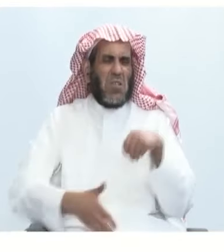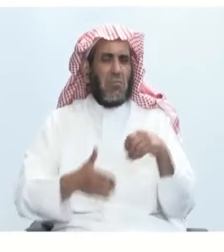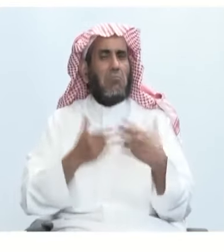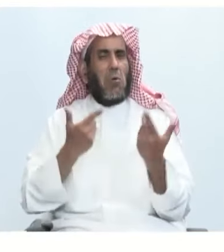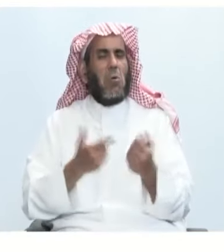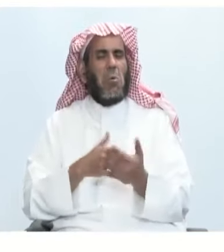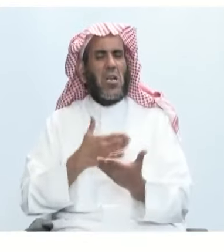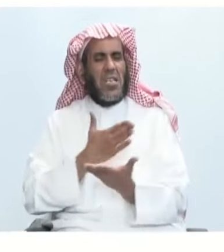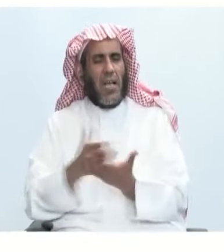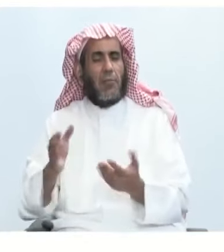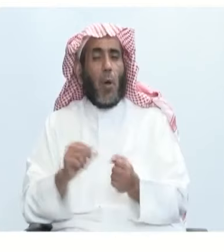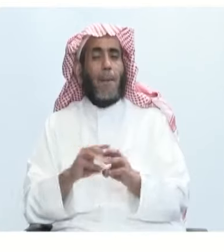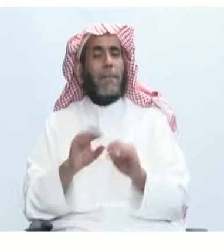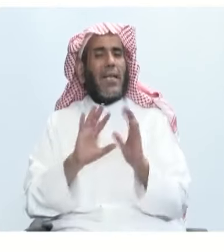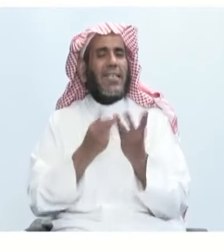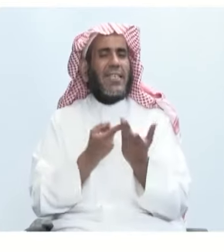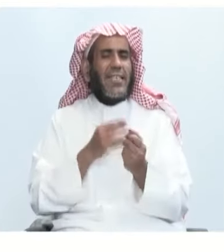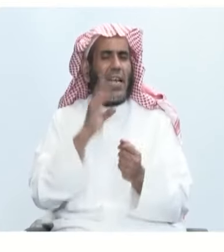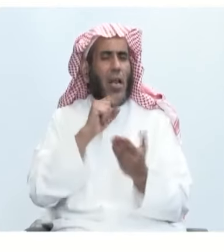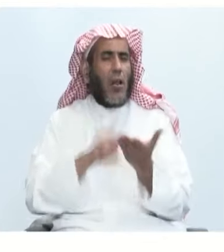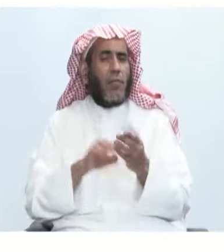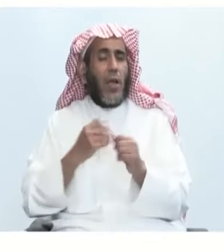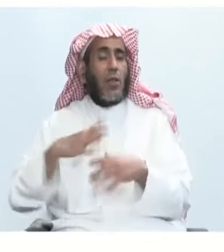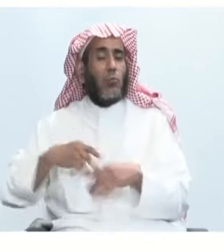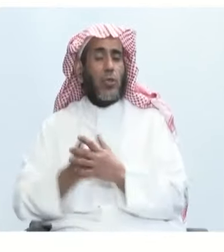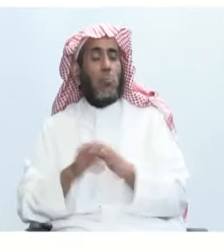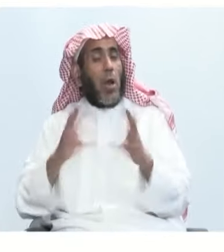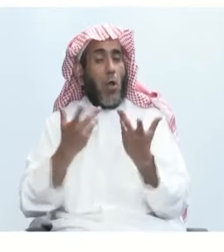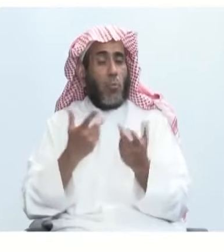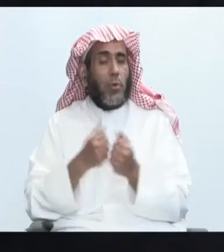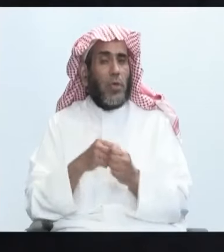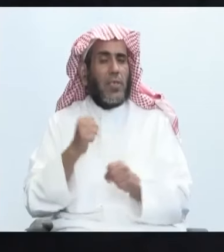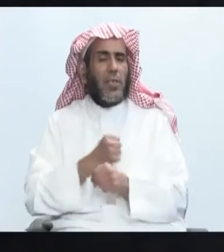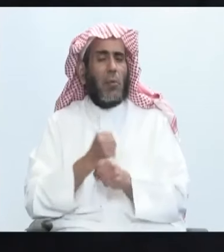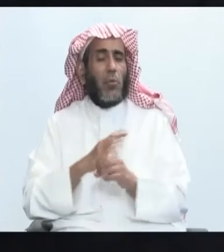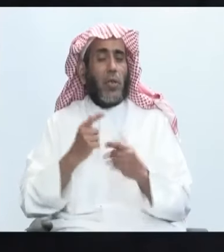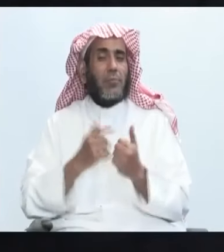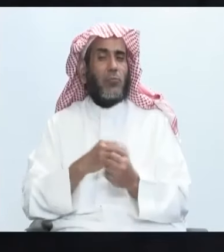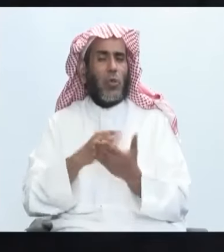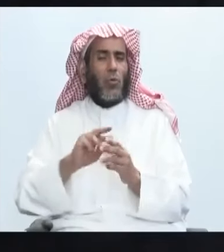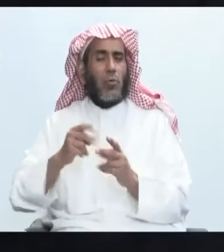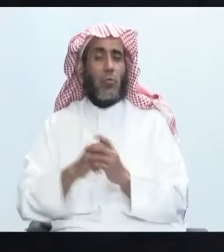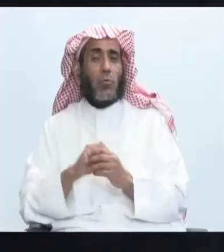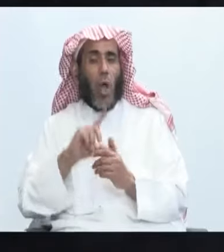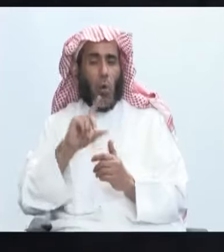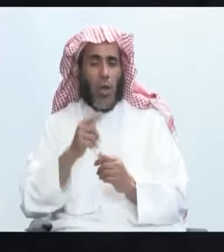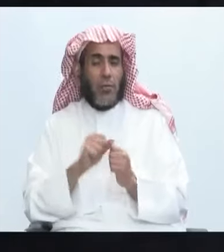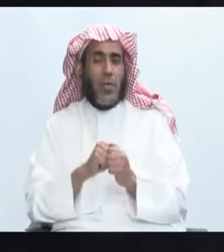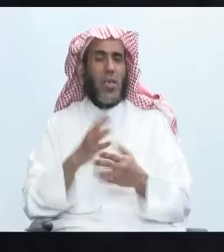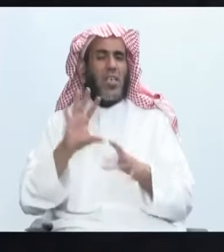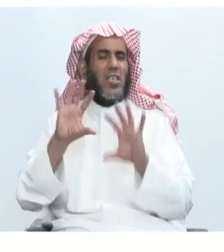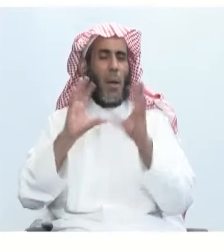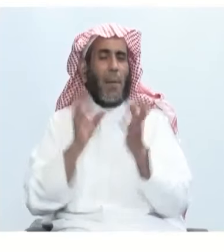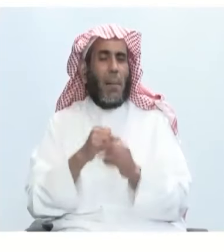والازاله ما الاستعاره ال ب التي يمكن استخدمها منها المدير في هذا الموقف ما رايك لو استخدم المدير استعاره اخرى او تقول انت باستعاره مثلا